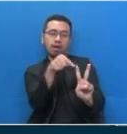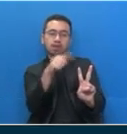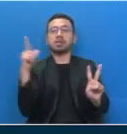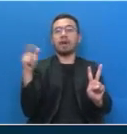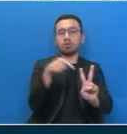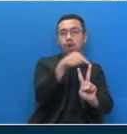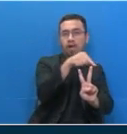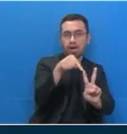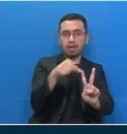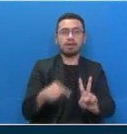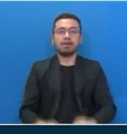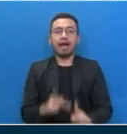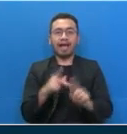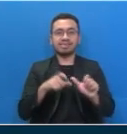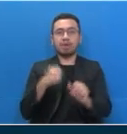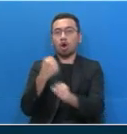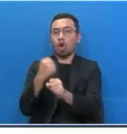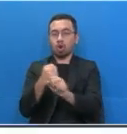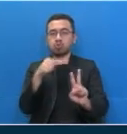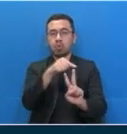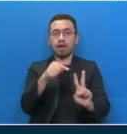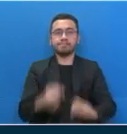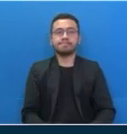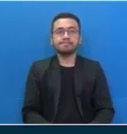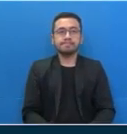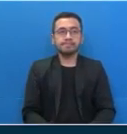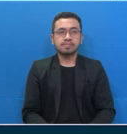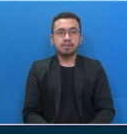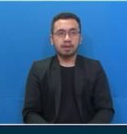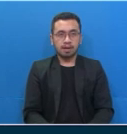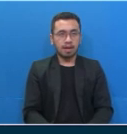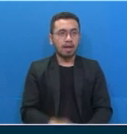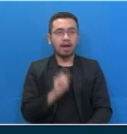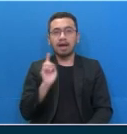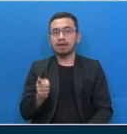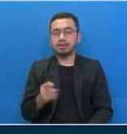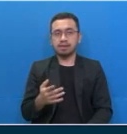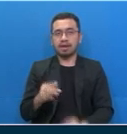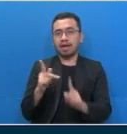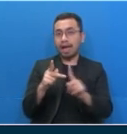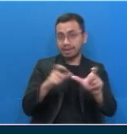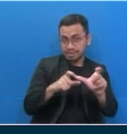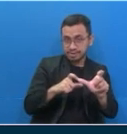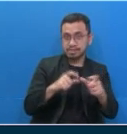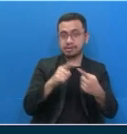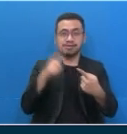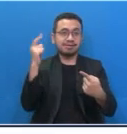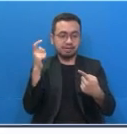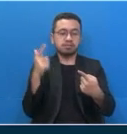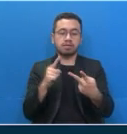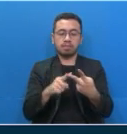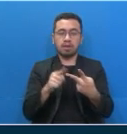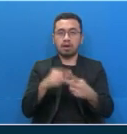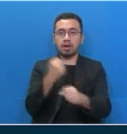3 itu dari HS, yang mulia, kemudian yang 1 dari Glock, yang mulia. Glock berapa, bisa